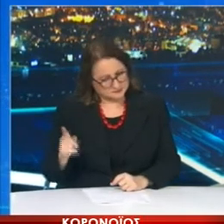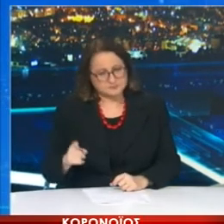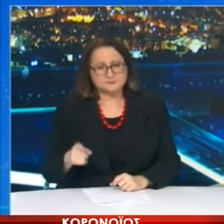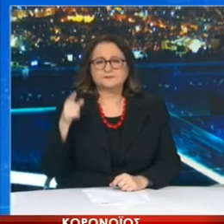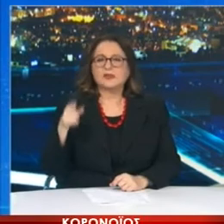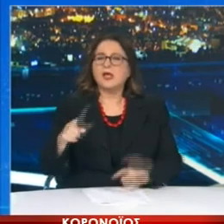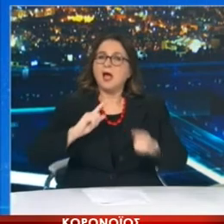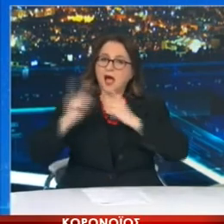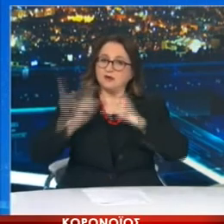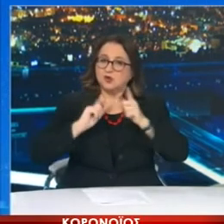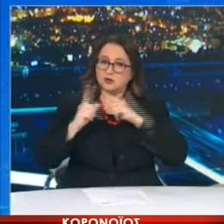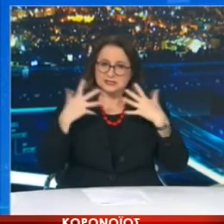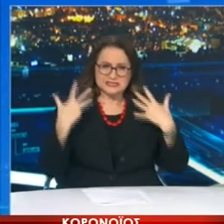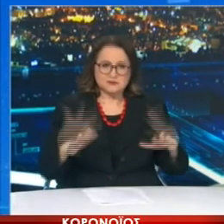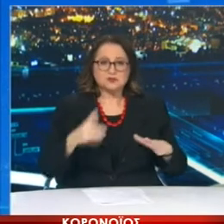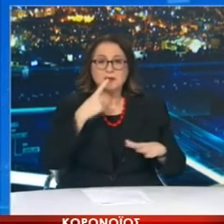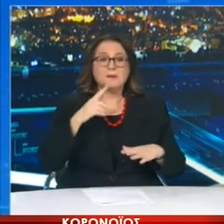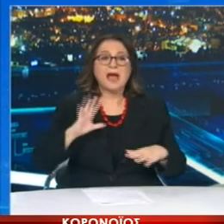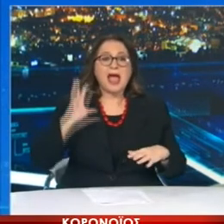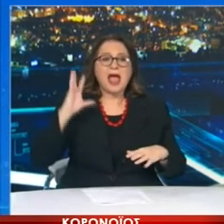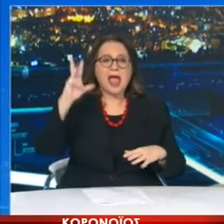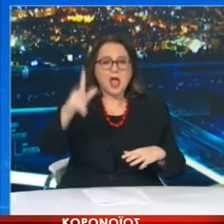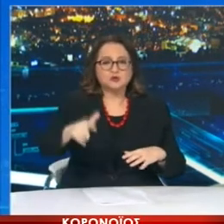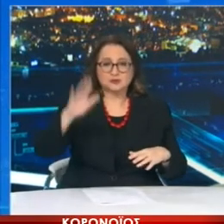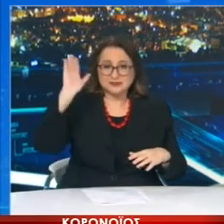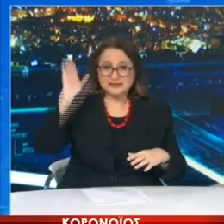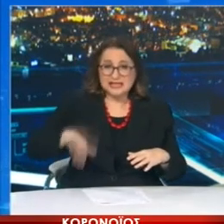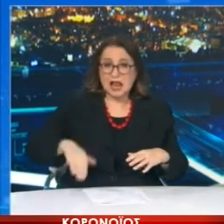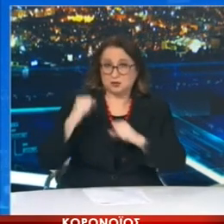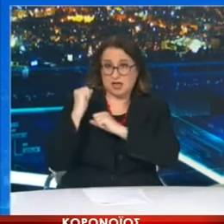Συμφωνία, είναι να μας παραδοθούν έως το τέλος Ιανουαρίου